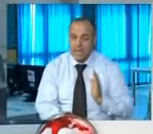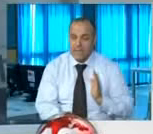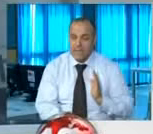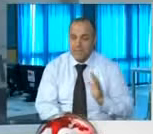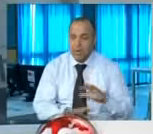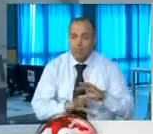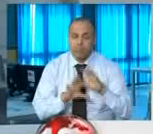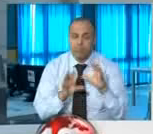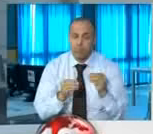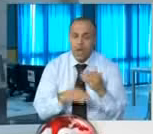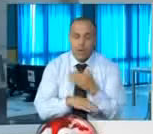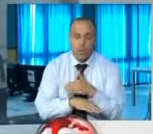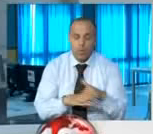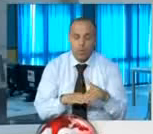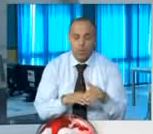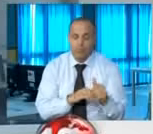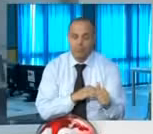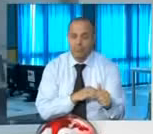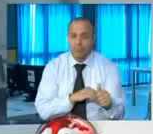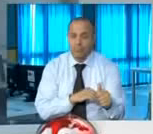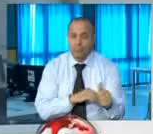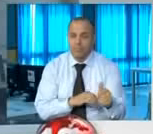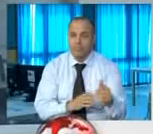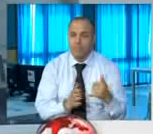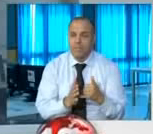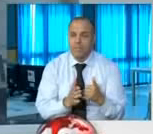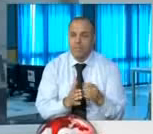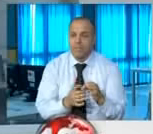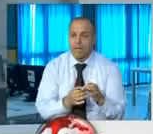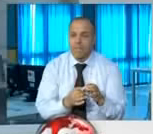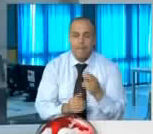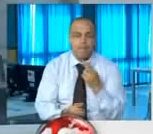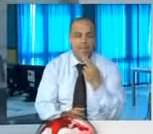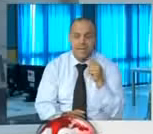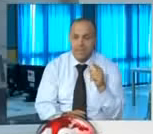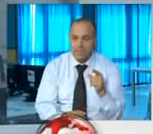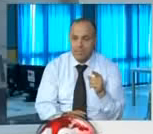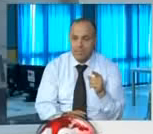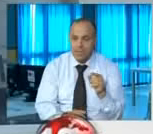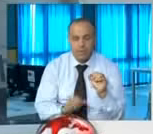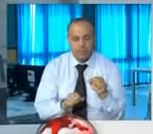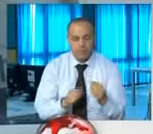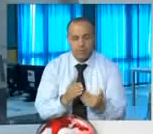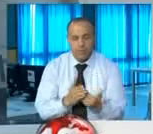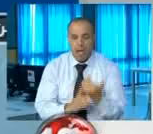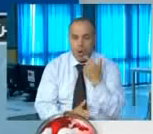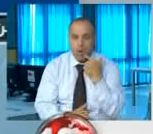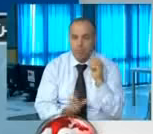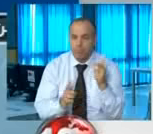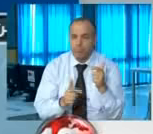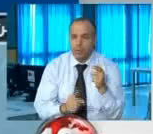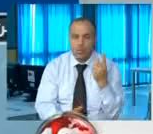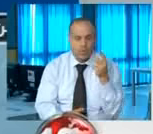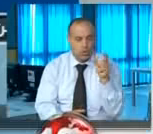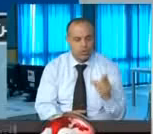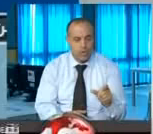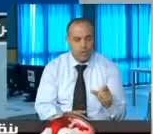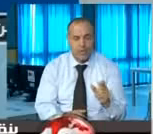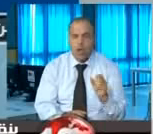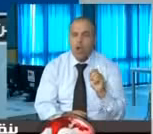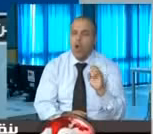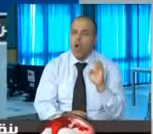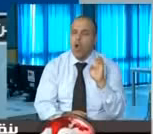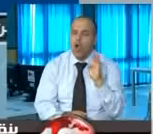العاملة بالمنطقة الحدودية العازلة بجهة الكتف من معتمدية بنغردان تمكنت صباح اليوم من إيقاف شخصين من الكوت